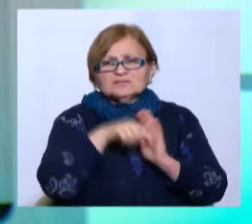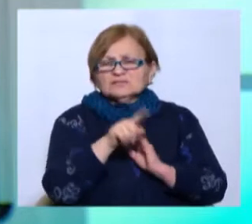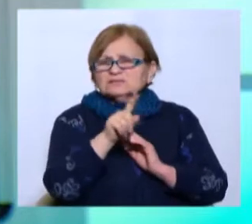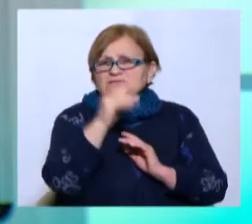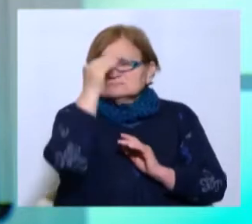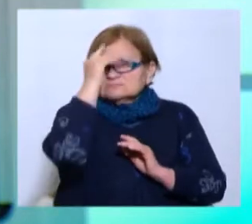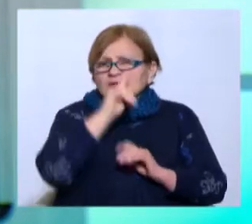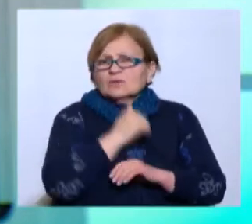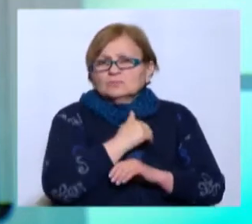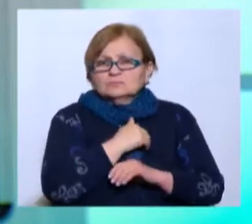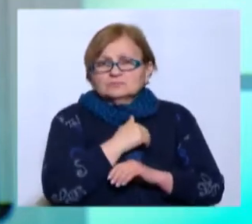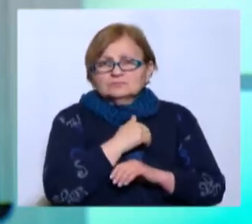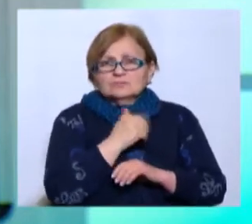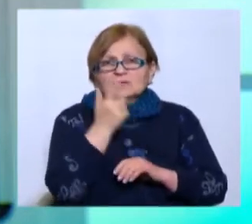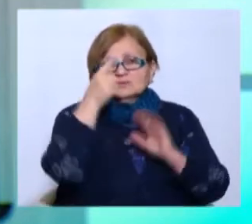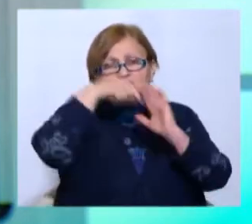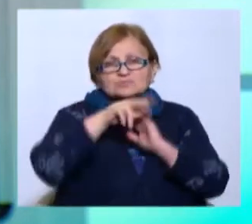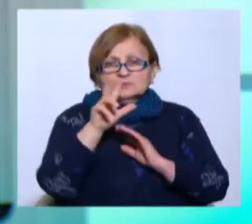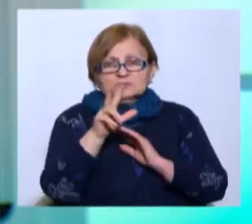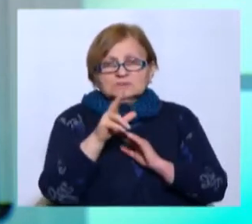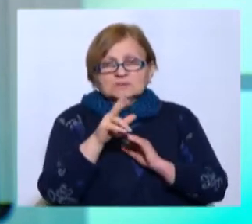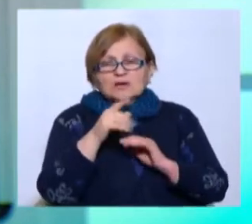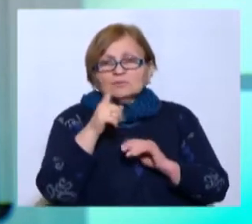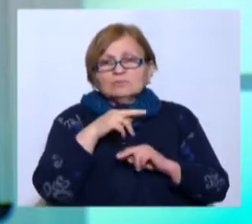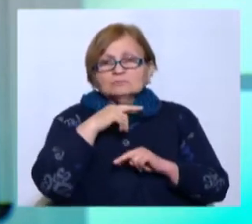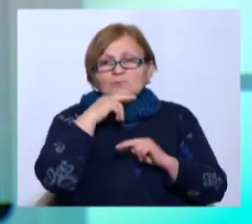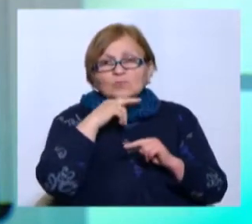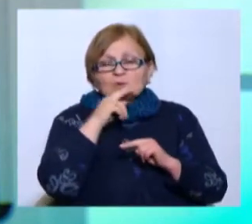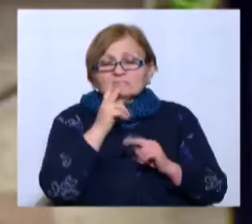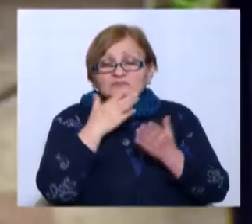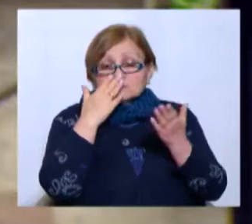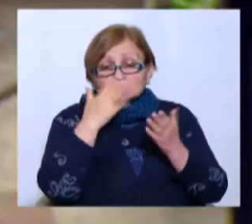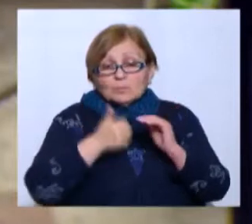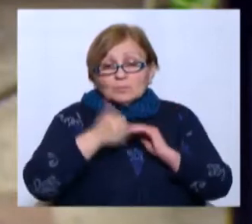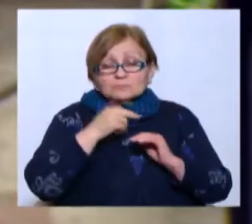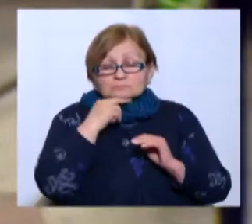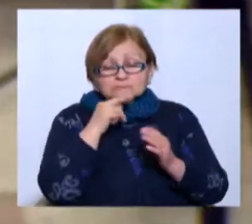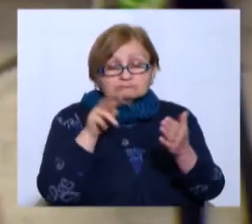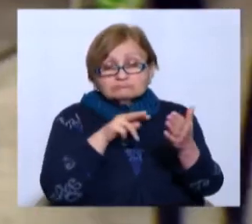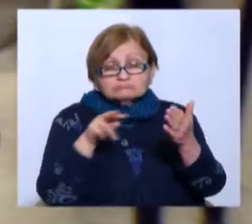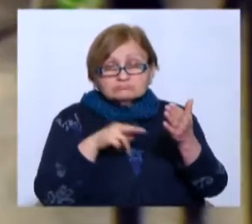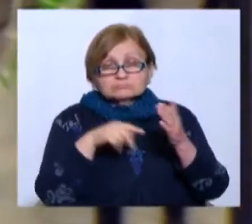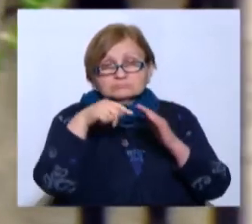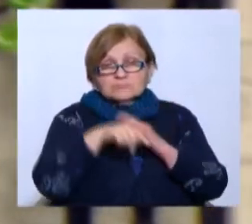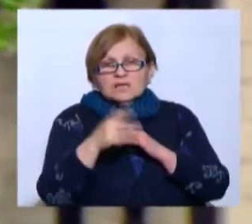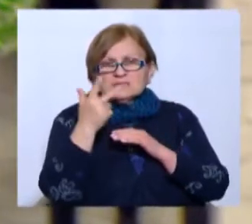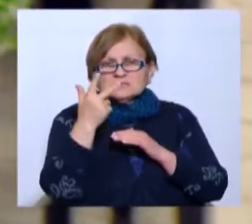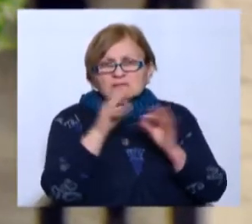შესავალი შეიცავს სამ კომპონენტს. ეს არის მკითხველის ყურადღების მიზიდვა და მას დაახლოებით სამი